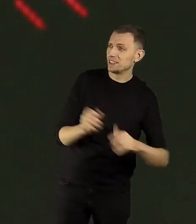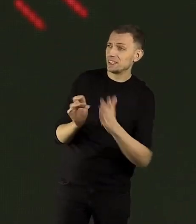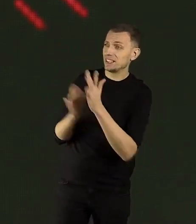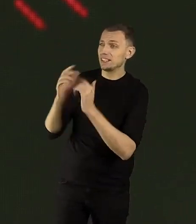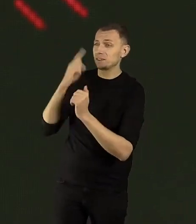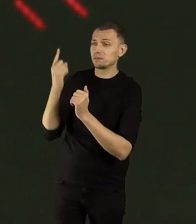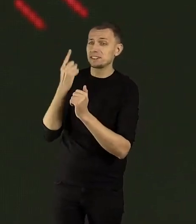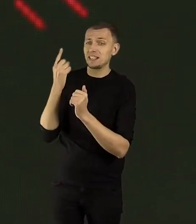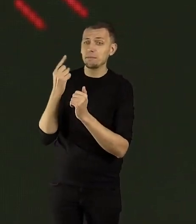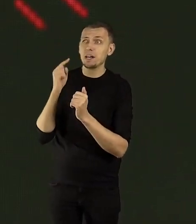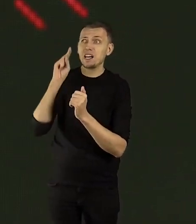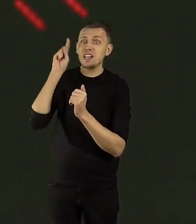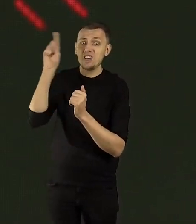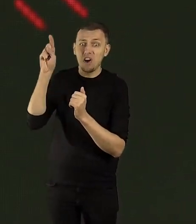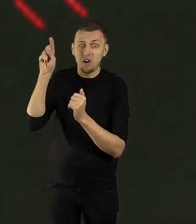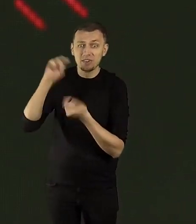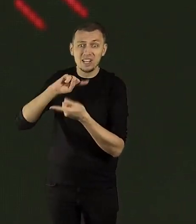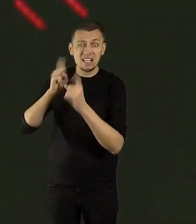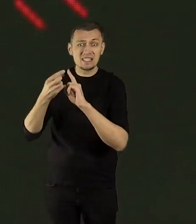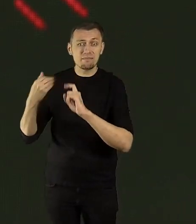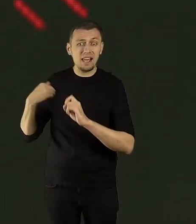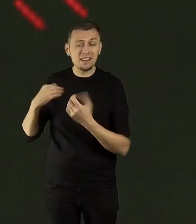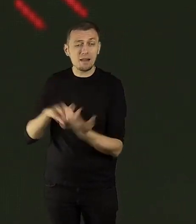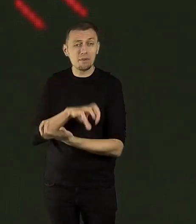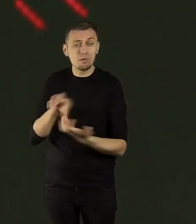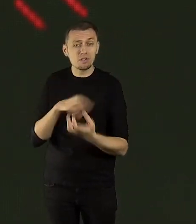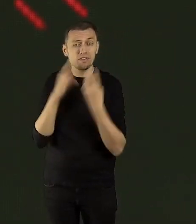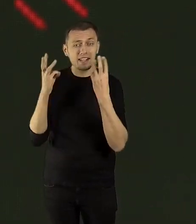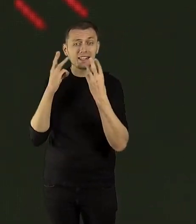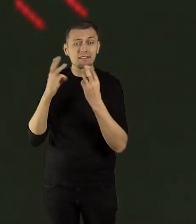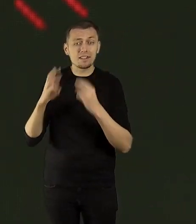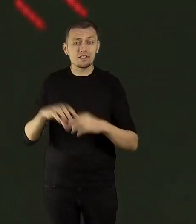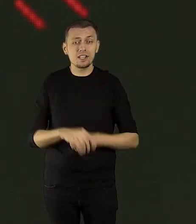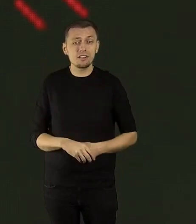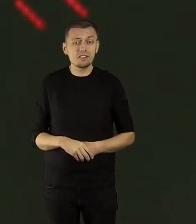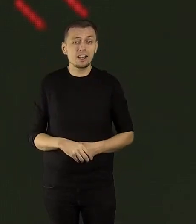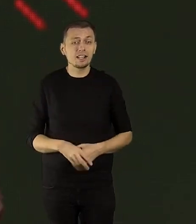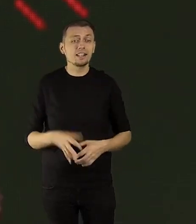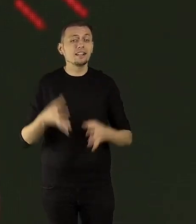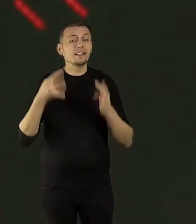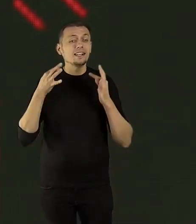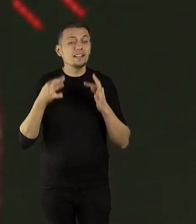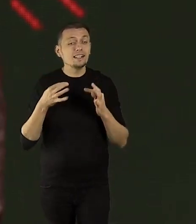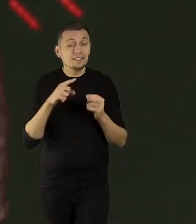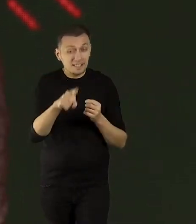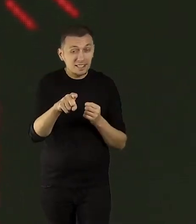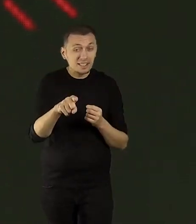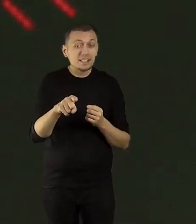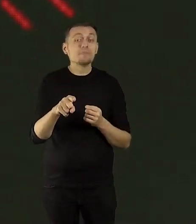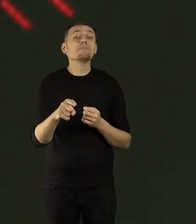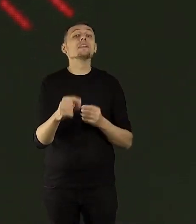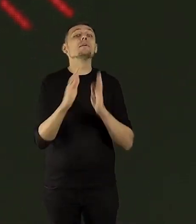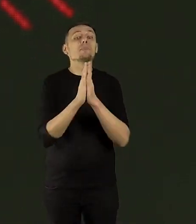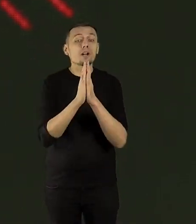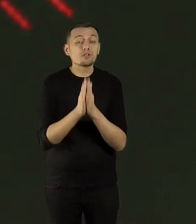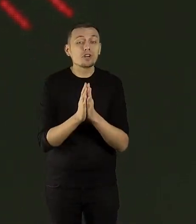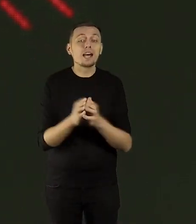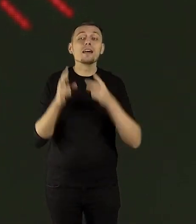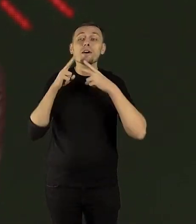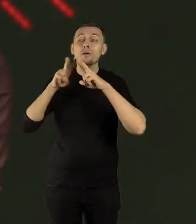Dołącz do Niego i Jego rewolucji. Bo to Jego urodziny obchodzimy teraz. Narodziny Jezusa